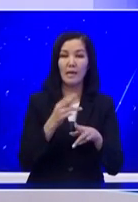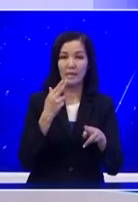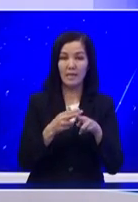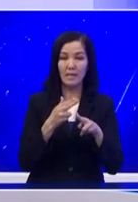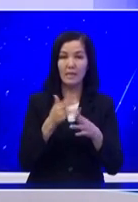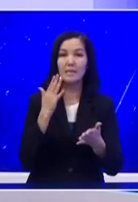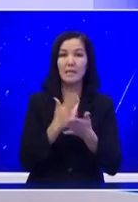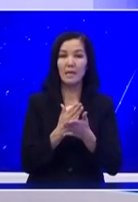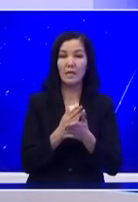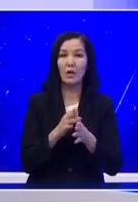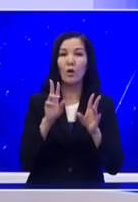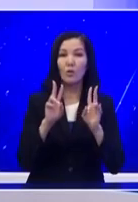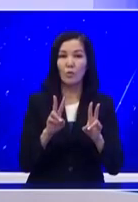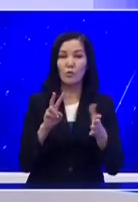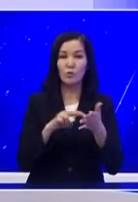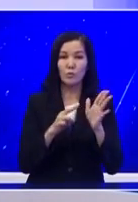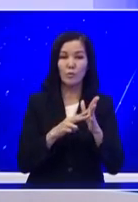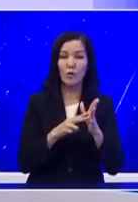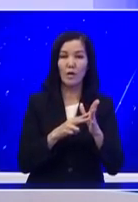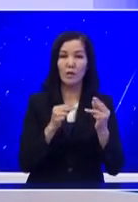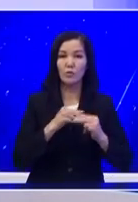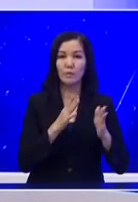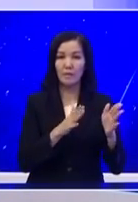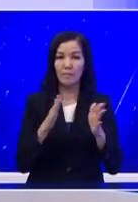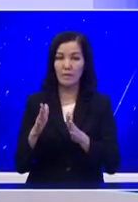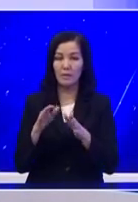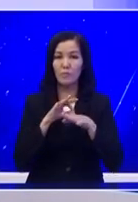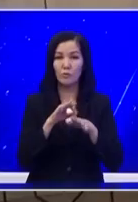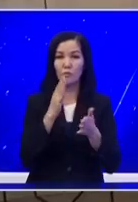кедергісін келтірді. Десе де жоспарланған жұмыстар біртіндеп жүріп жатыр.